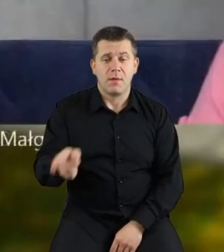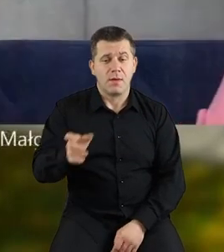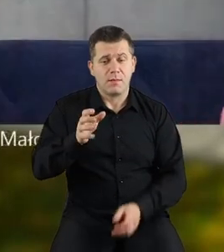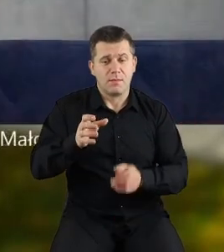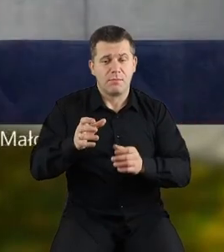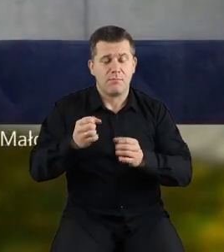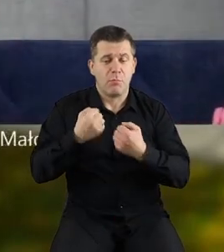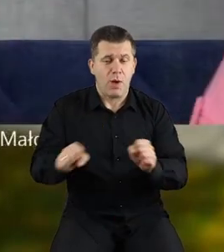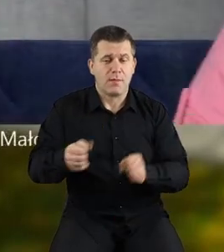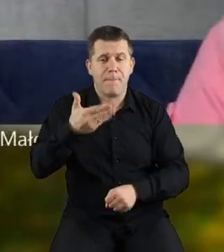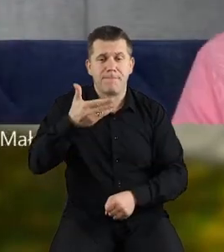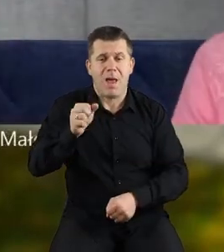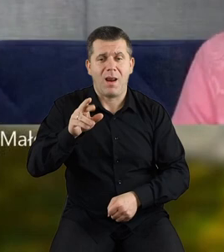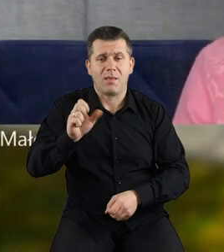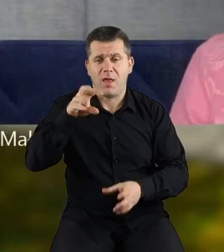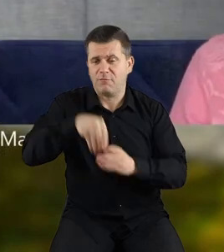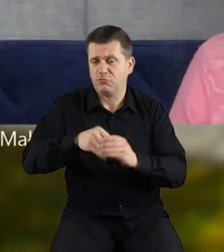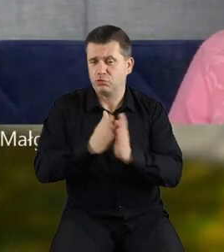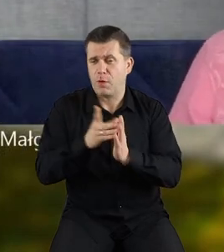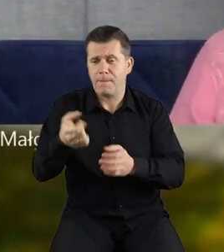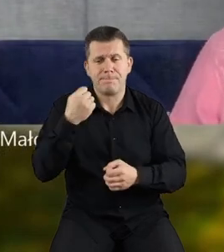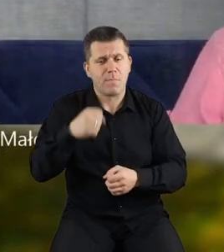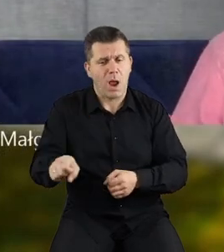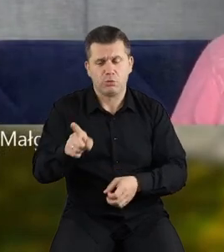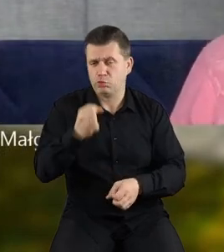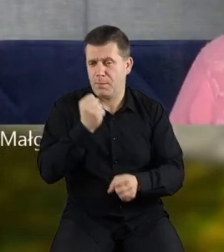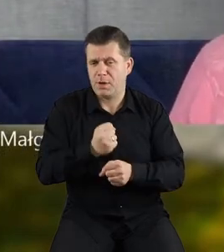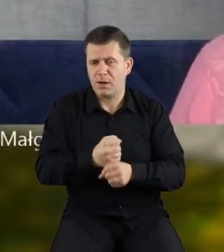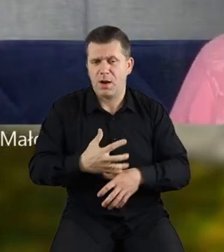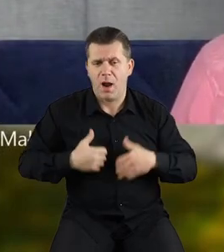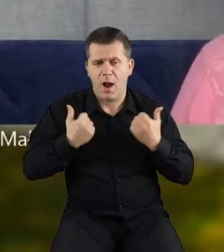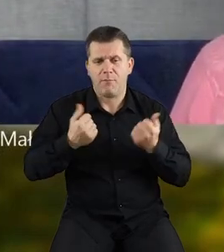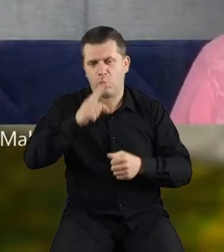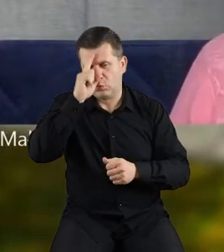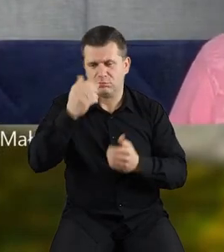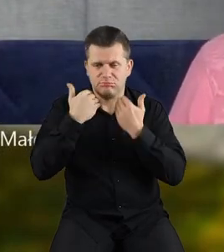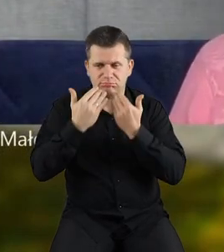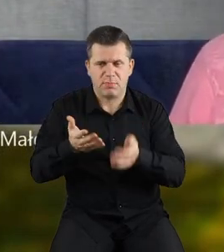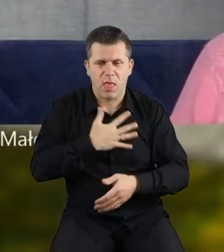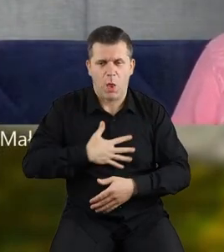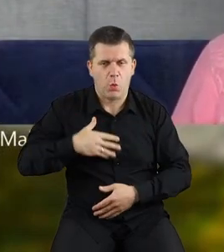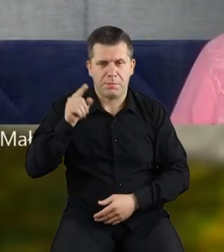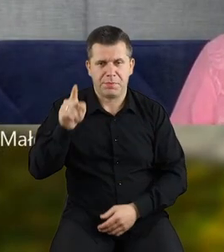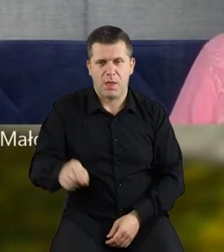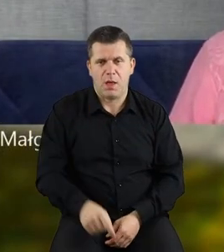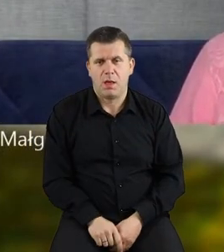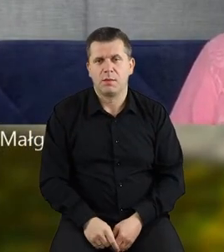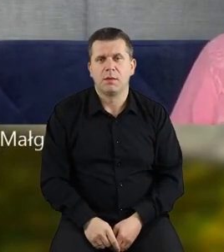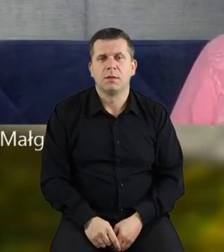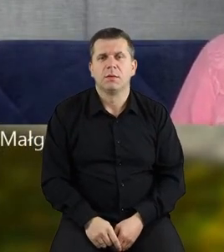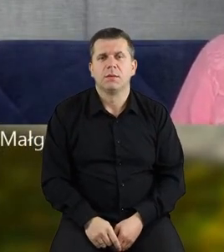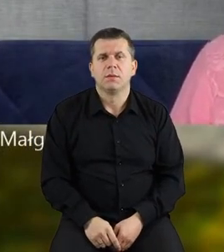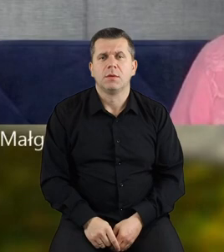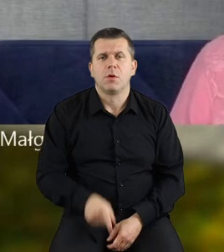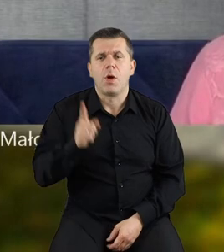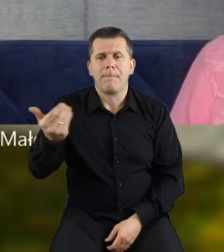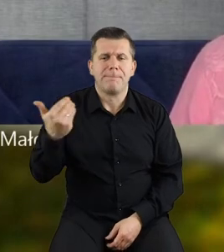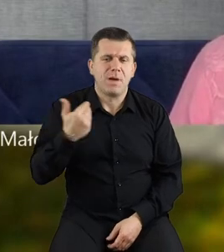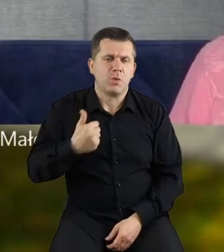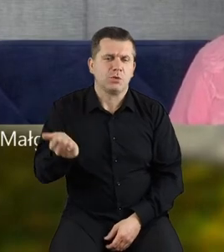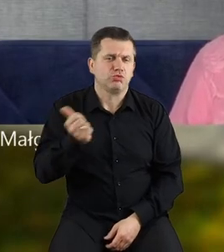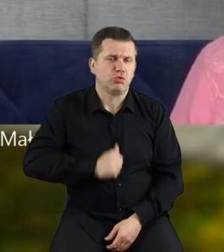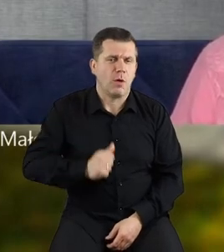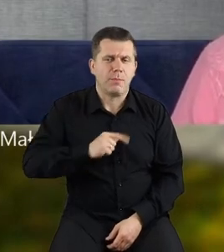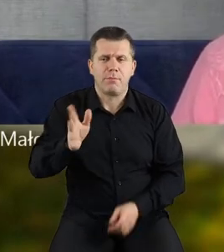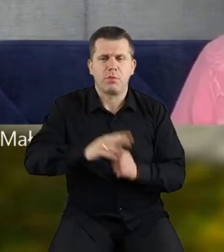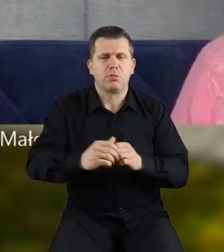A Marta w książce bardzo pracowała na to, żeby nie być lubianą, albo właściwie nawet ona nie pracowała na to, tylko